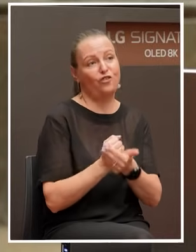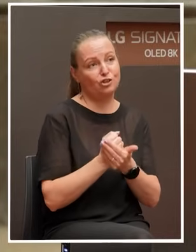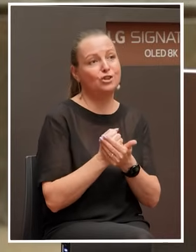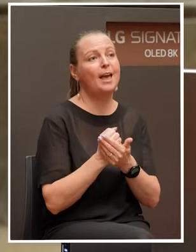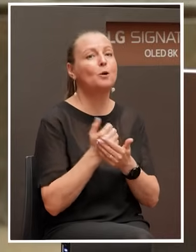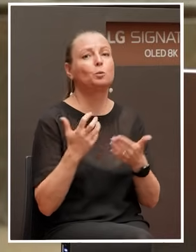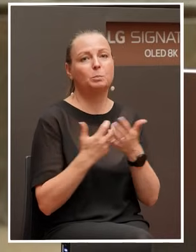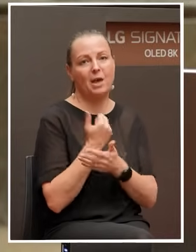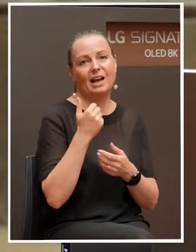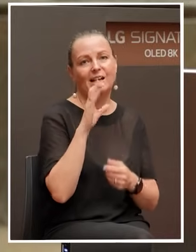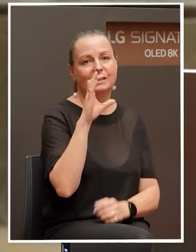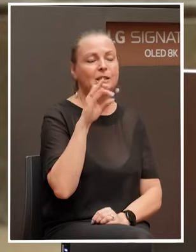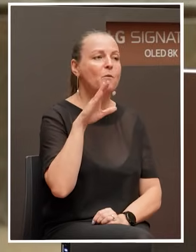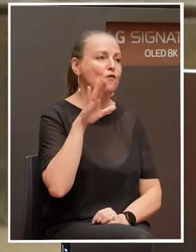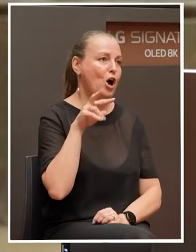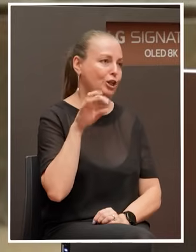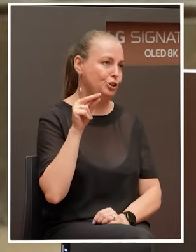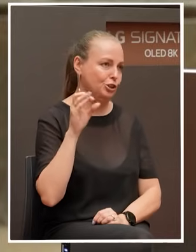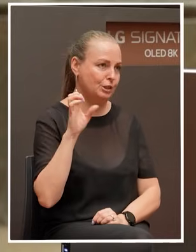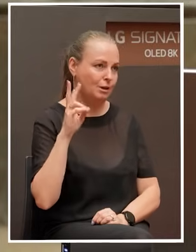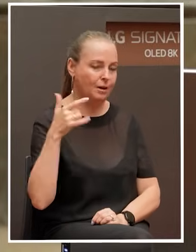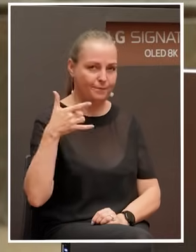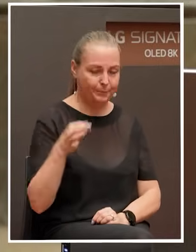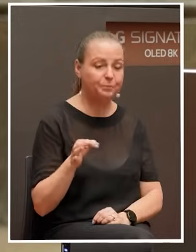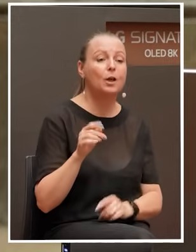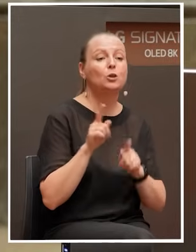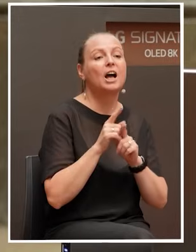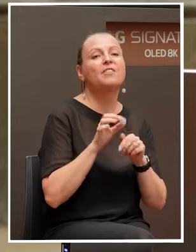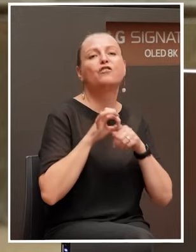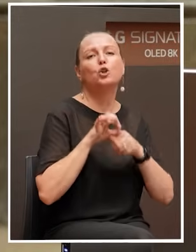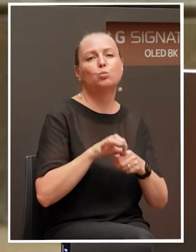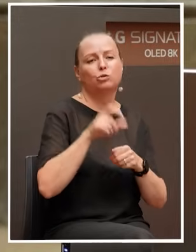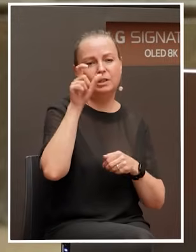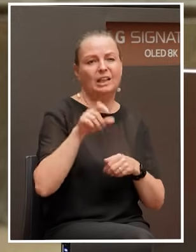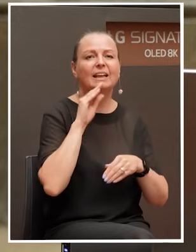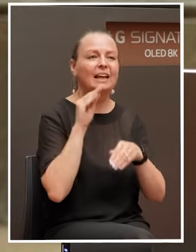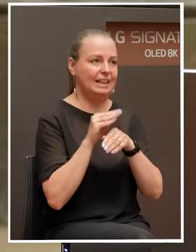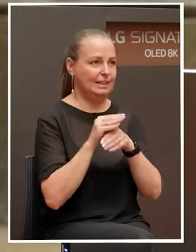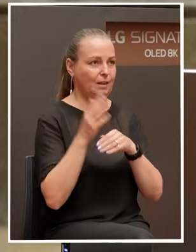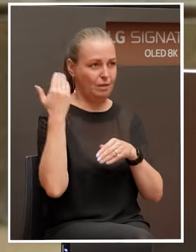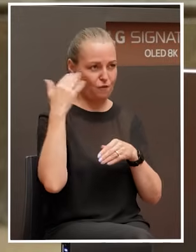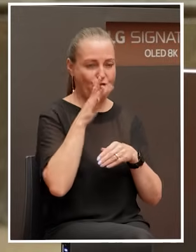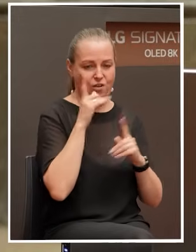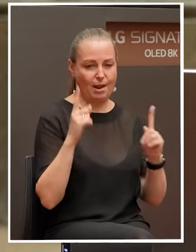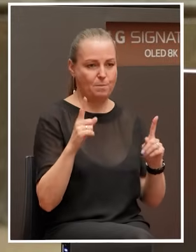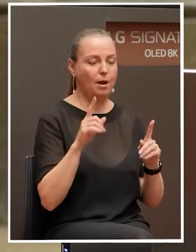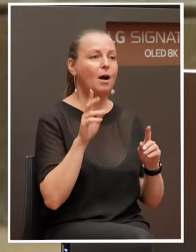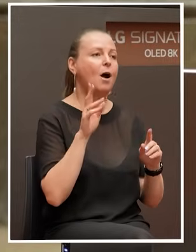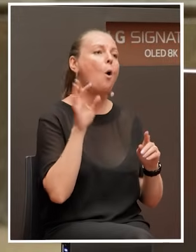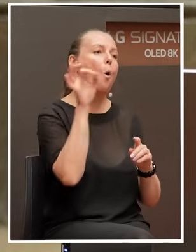символического. Вот что пишут ведущие критики этого времени про